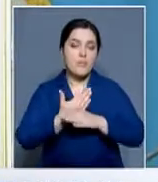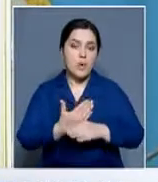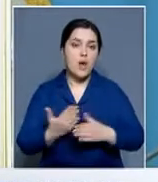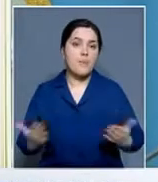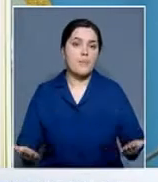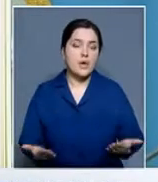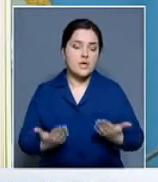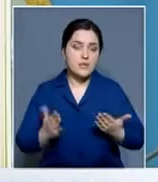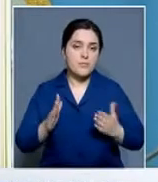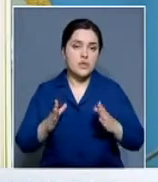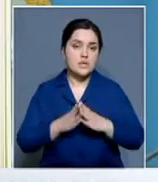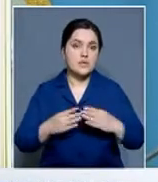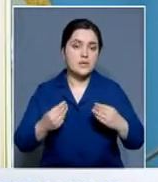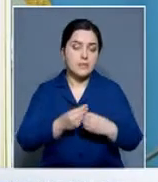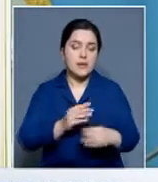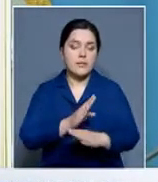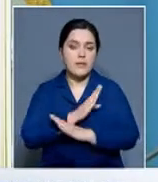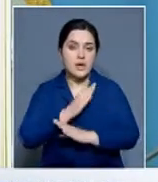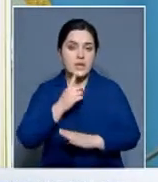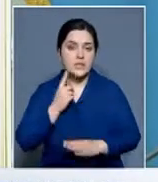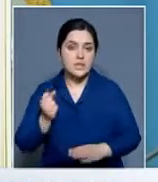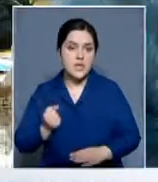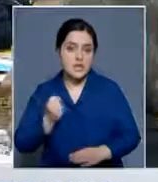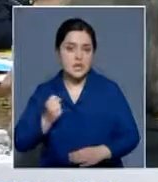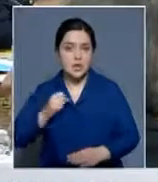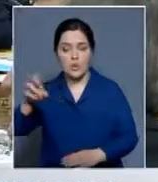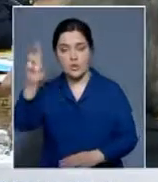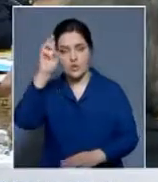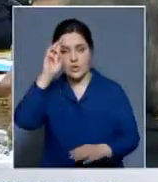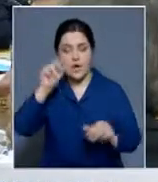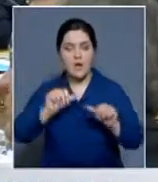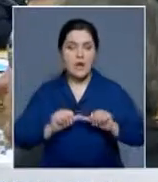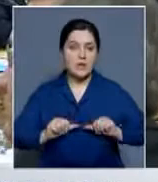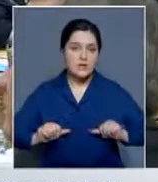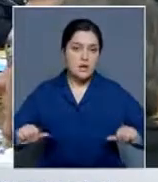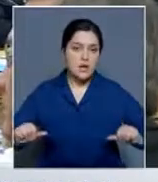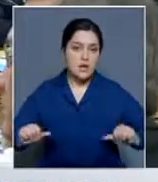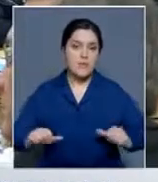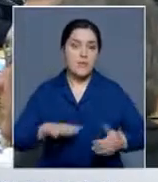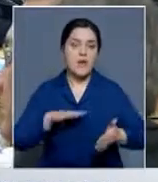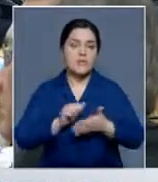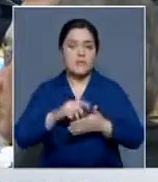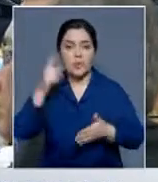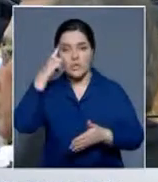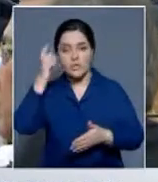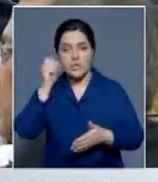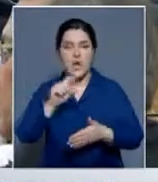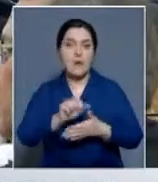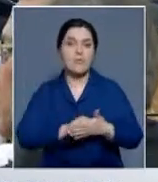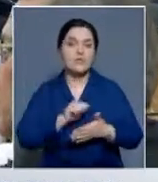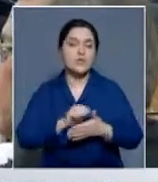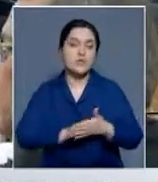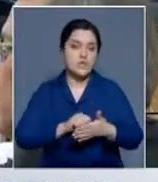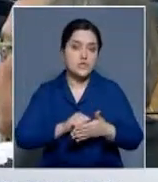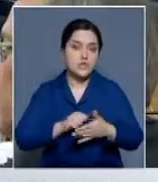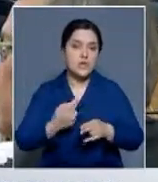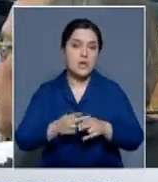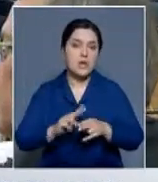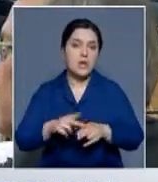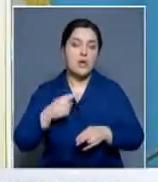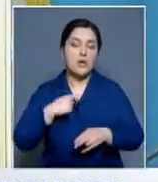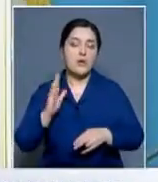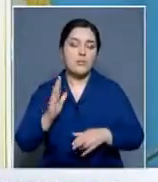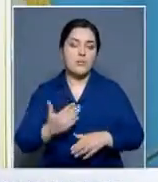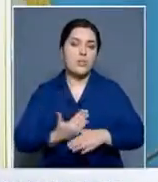семьям погибших солдат. Государственная комиссия занимается выяснением обстоятельств. Мы примем все